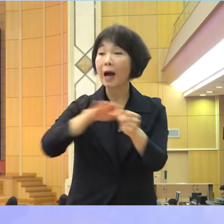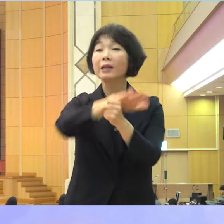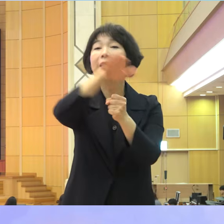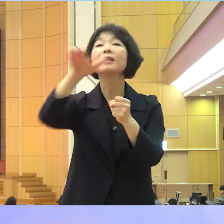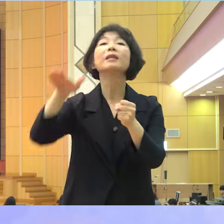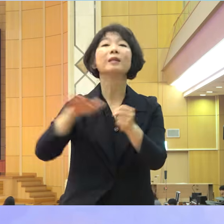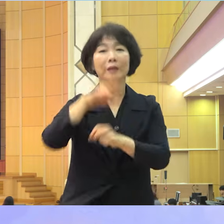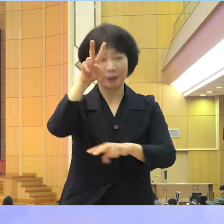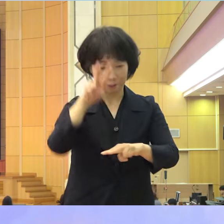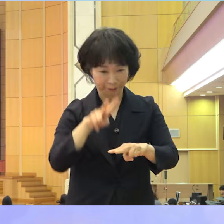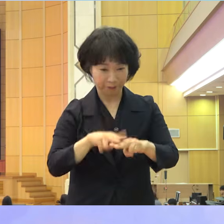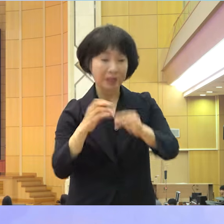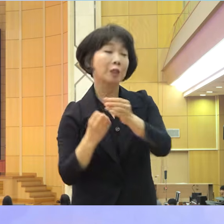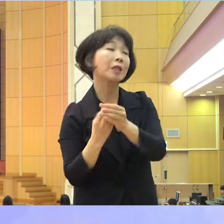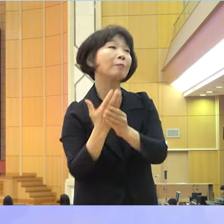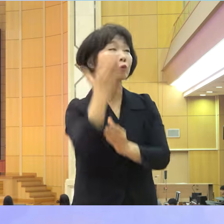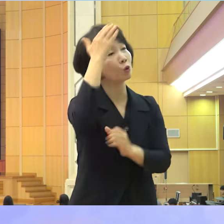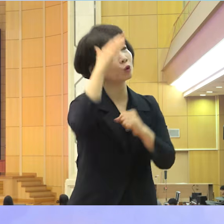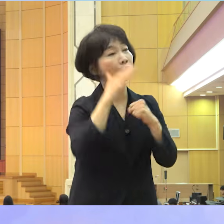사랑이